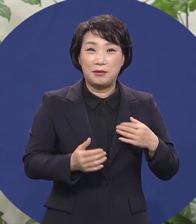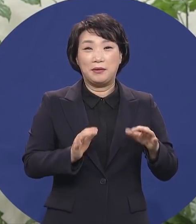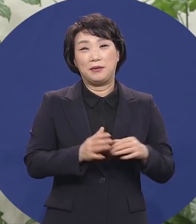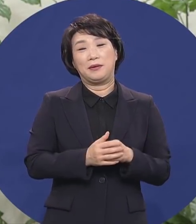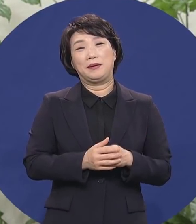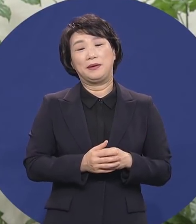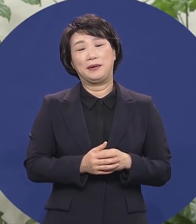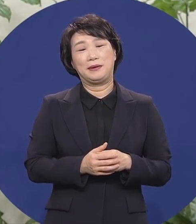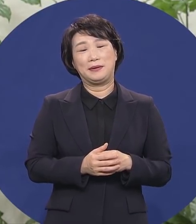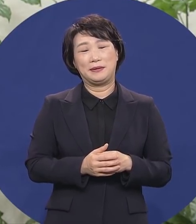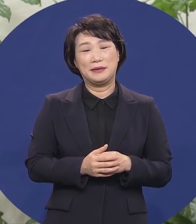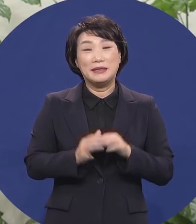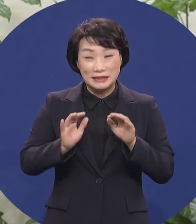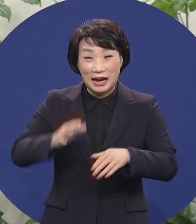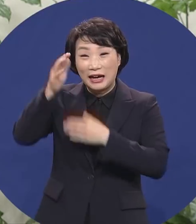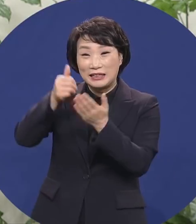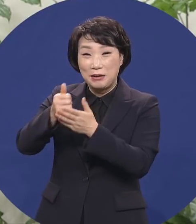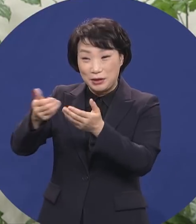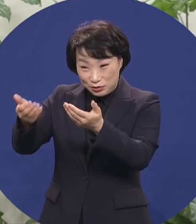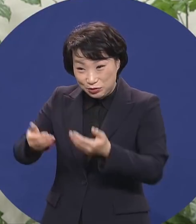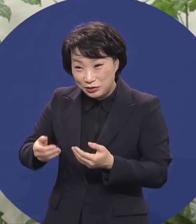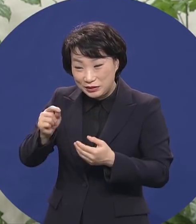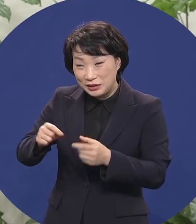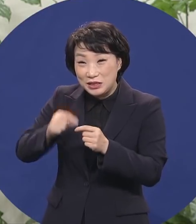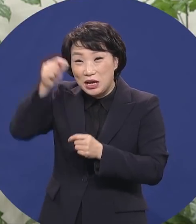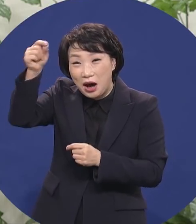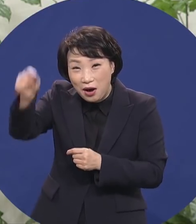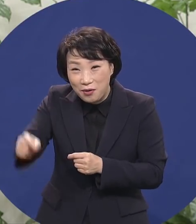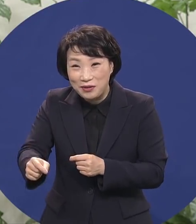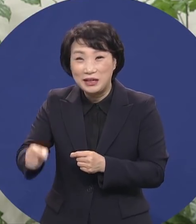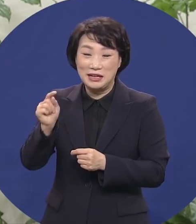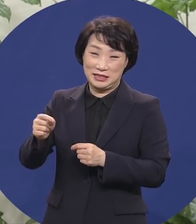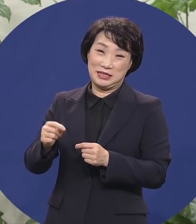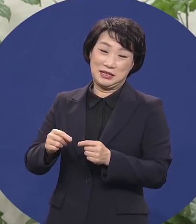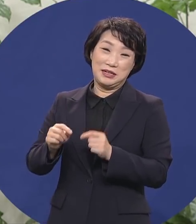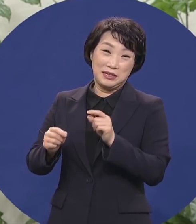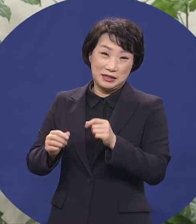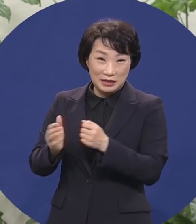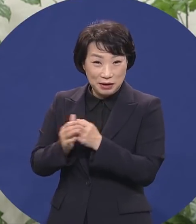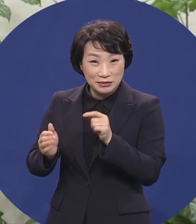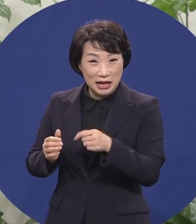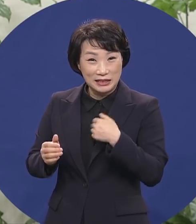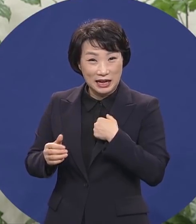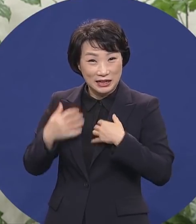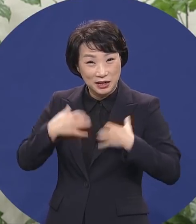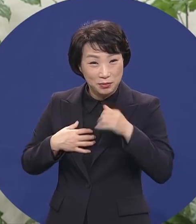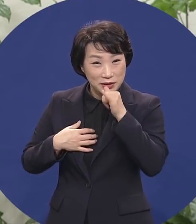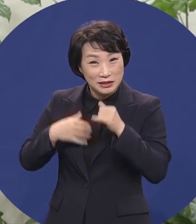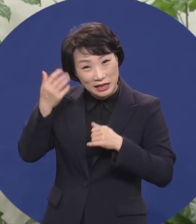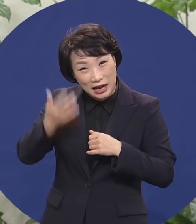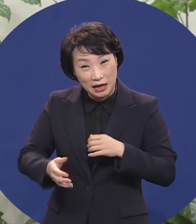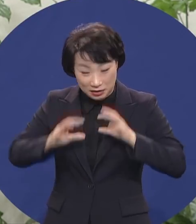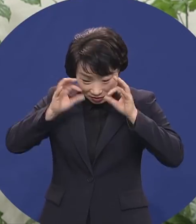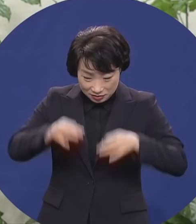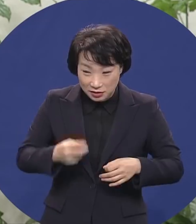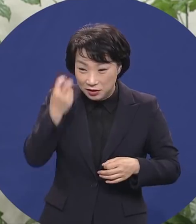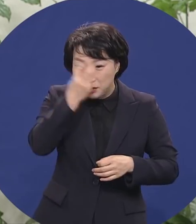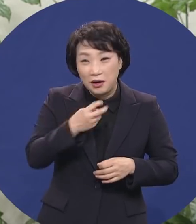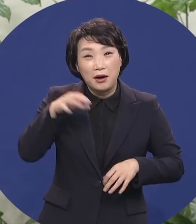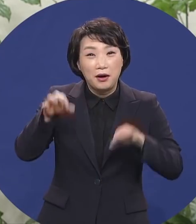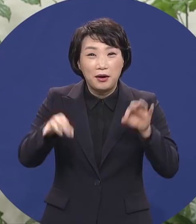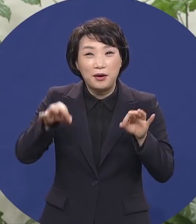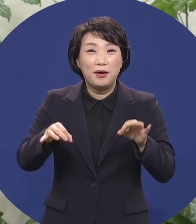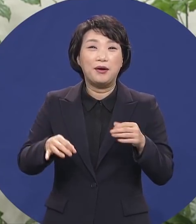있게 조정되냐, 하나님이 주시는 영구적이고 항구적이고 영원한 것으로 희노애락이 영적으로 균일성